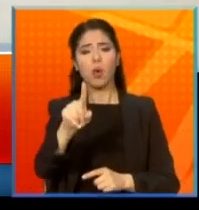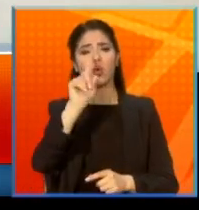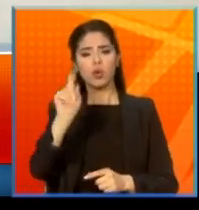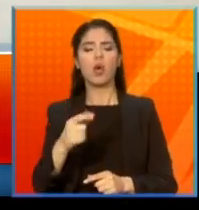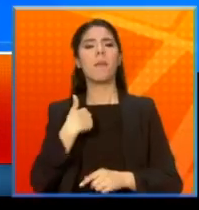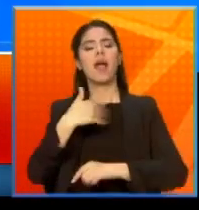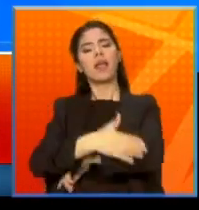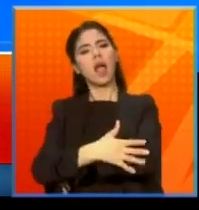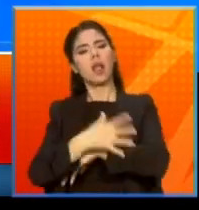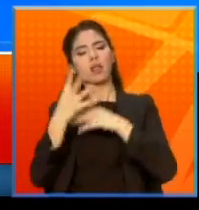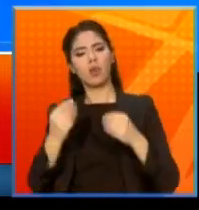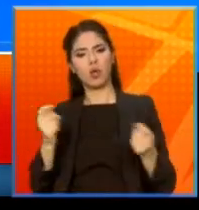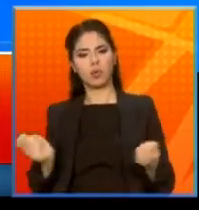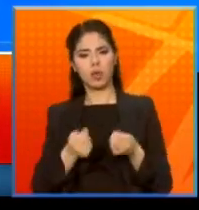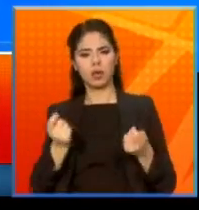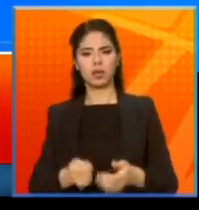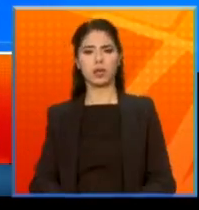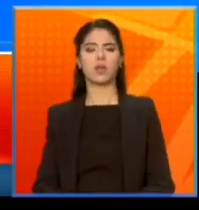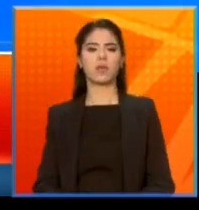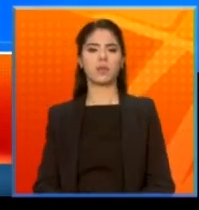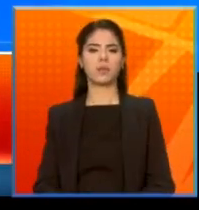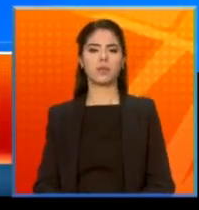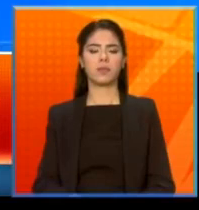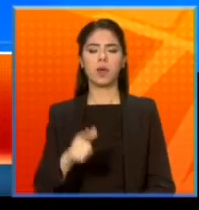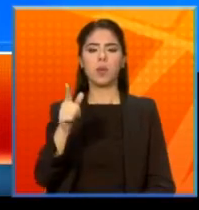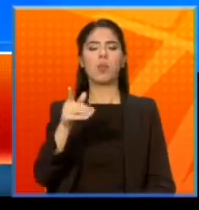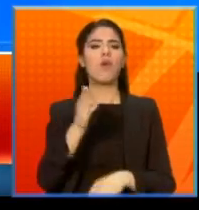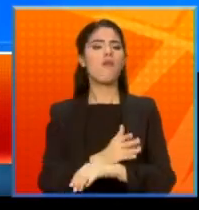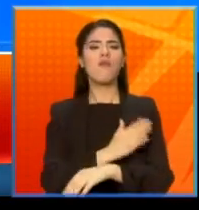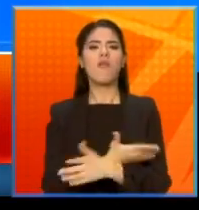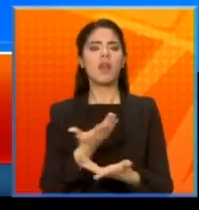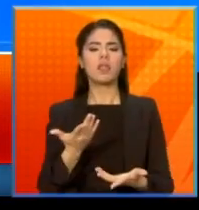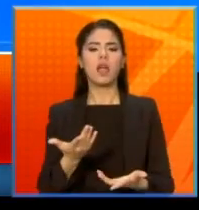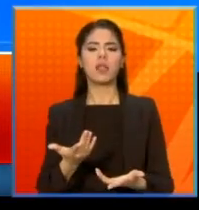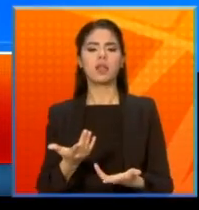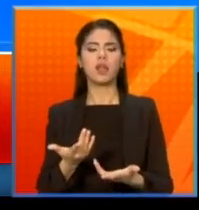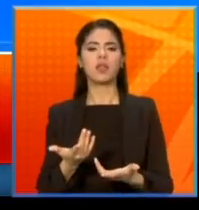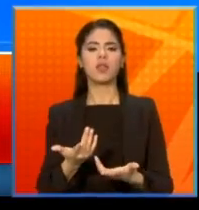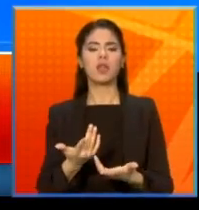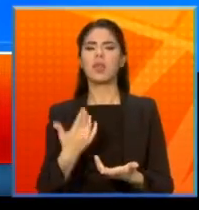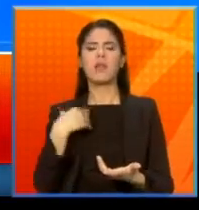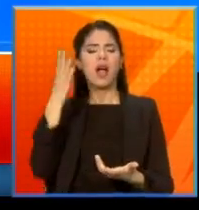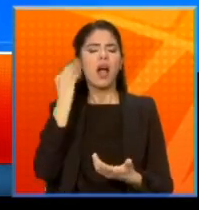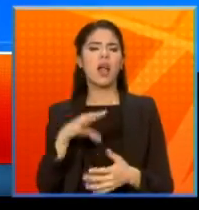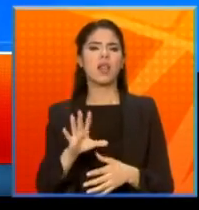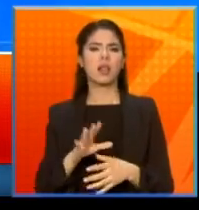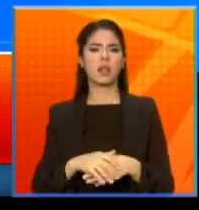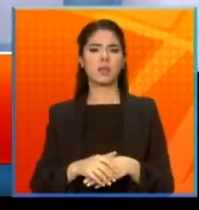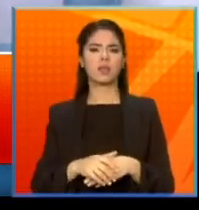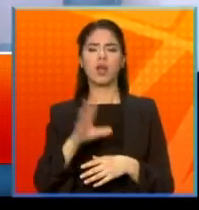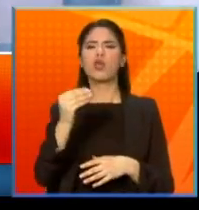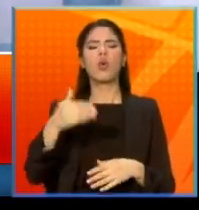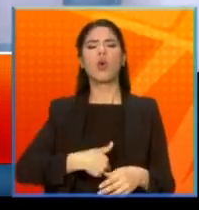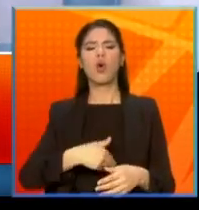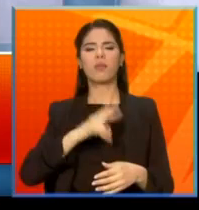ona yardımcı olmaya çalıştım. Yani yurtsever vatandaşlıkla bunun ne alakası var? Hiç anlamadım Hamdullah. Vallahi çok